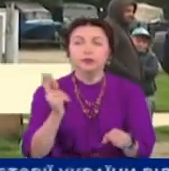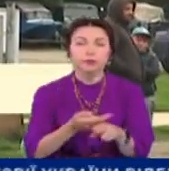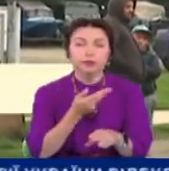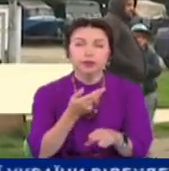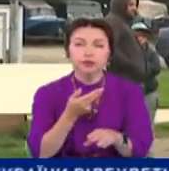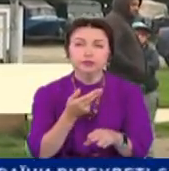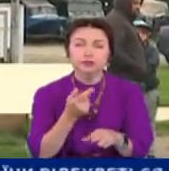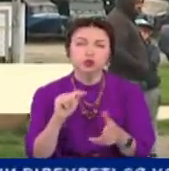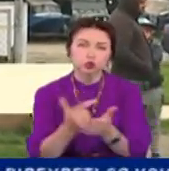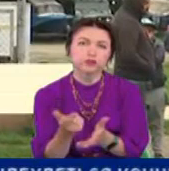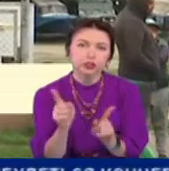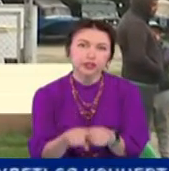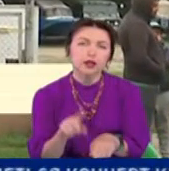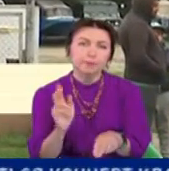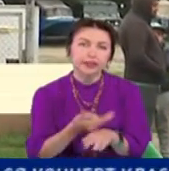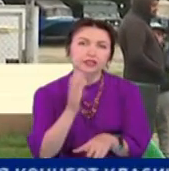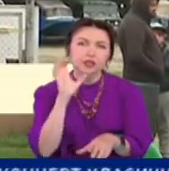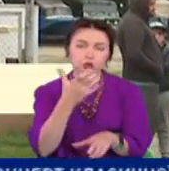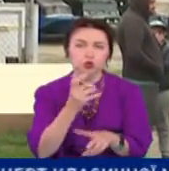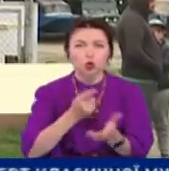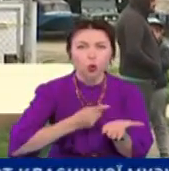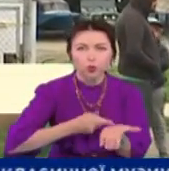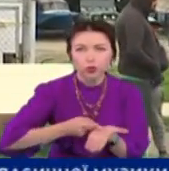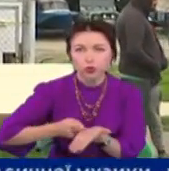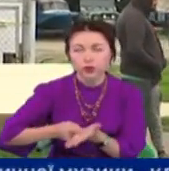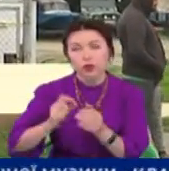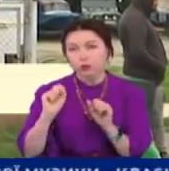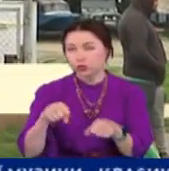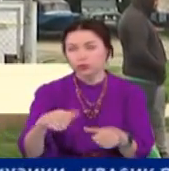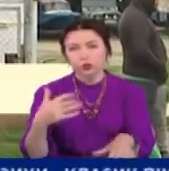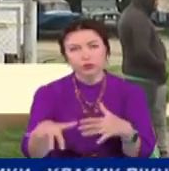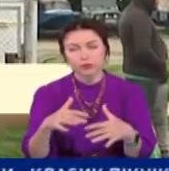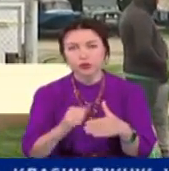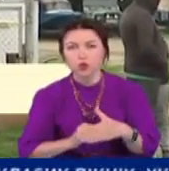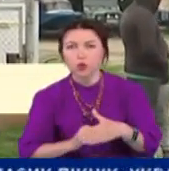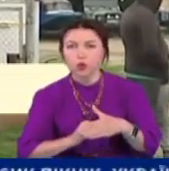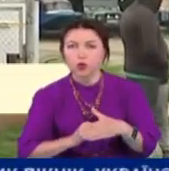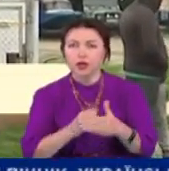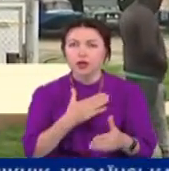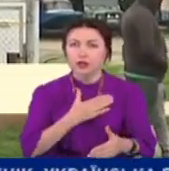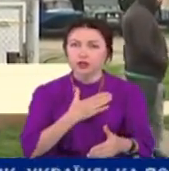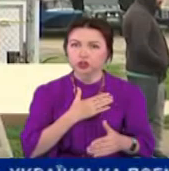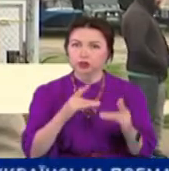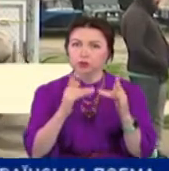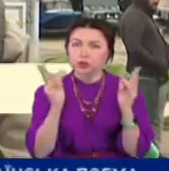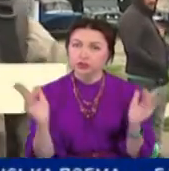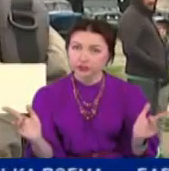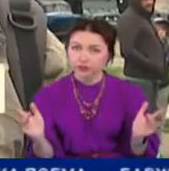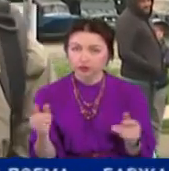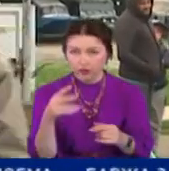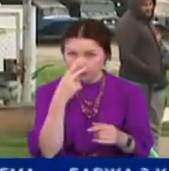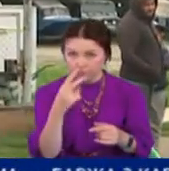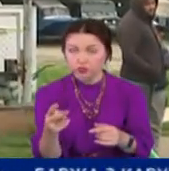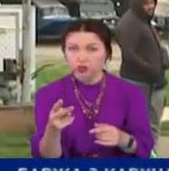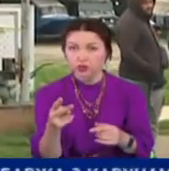безконтрольно, знову ж таки, без серйозного обґрунтування, ми можемо послабити опори наших мостів. От ви бачили